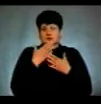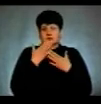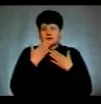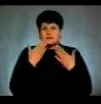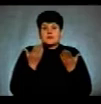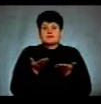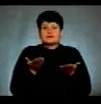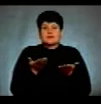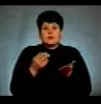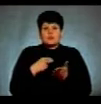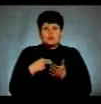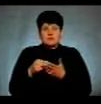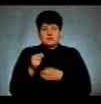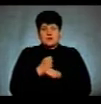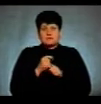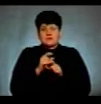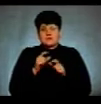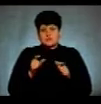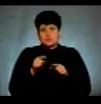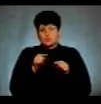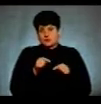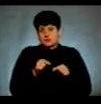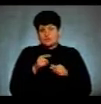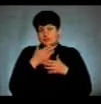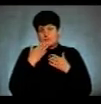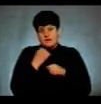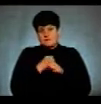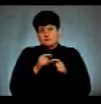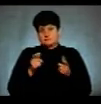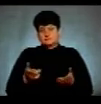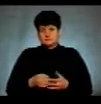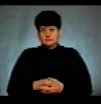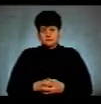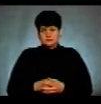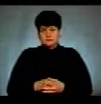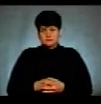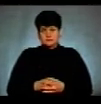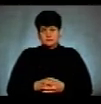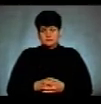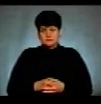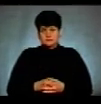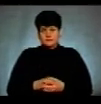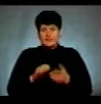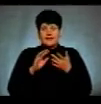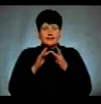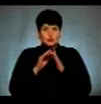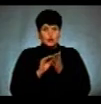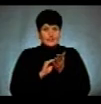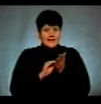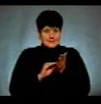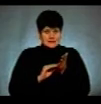де закупити аптечним закладом, і тоді, відповідно, його немає в аптечному закладі. Водночас електронний рецепт,